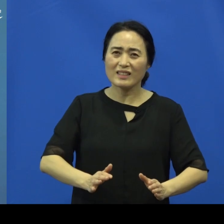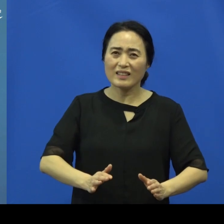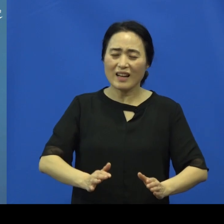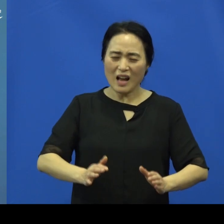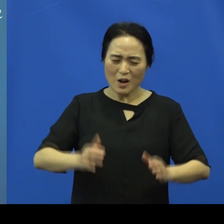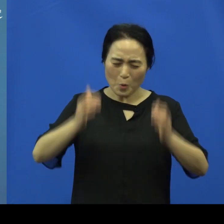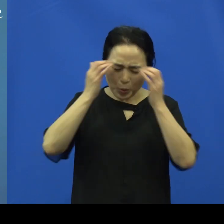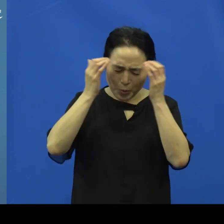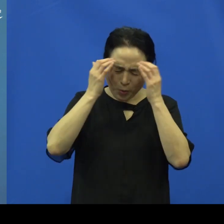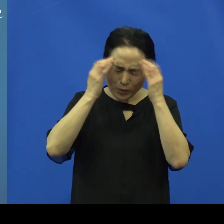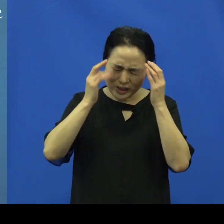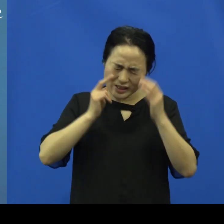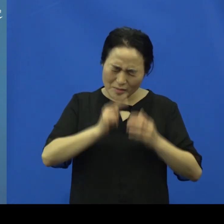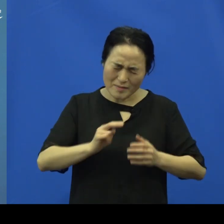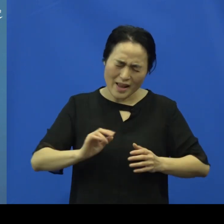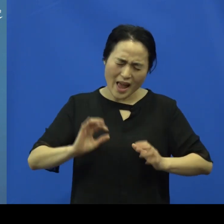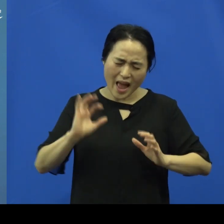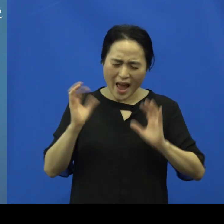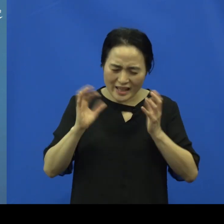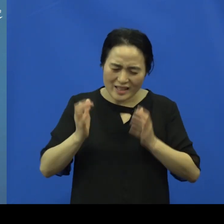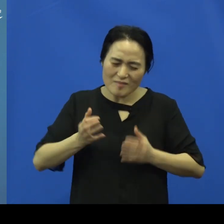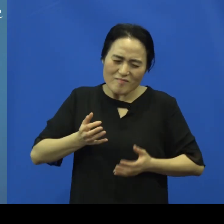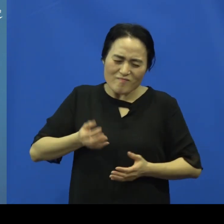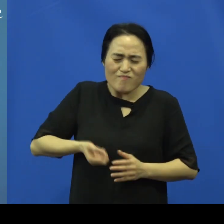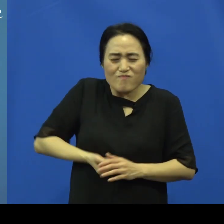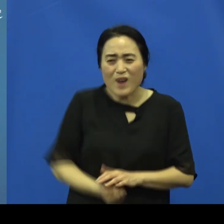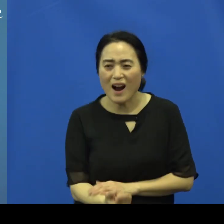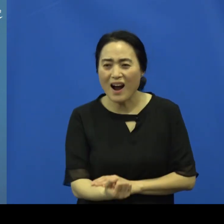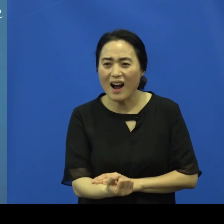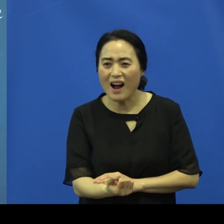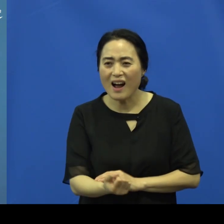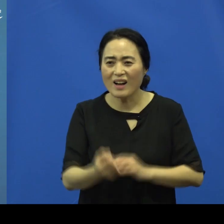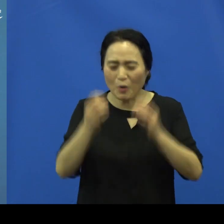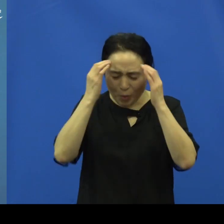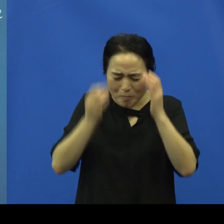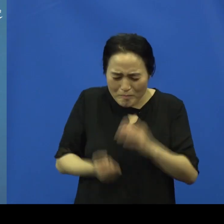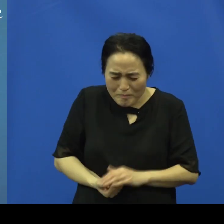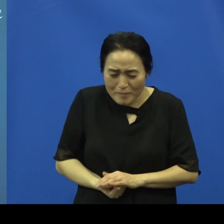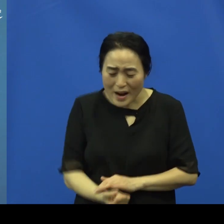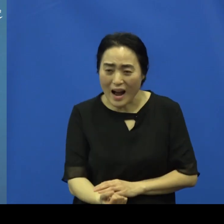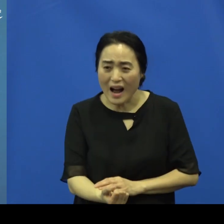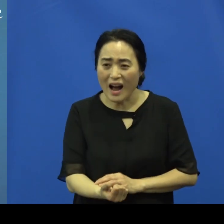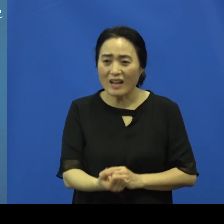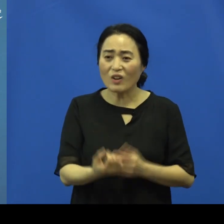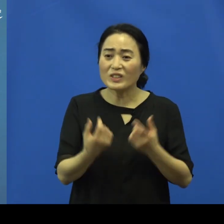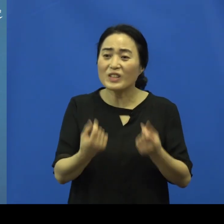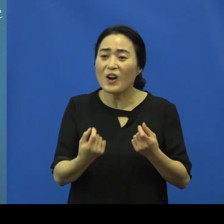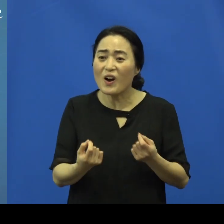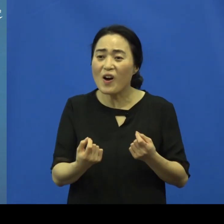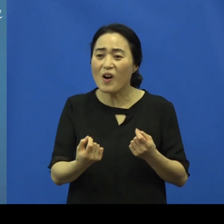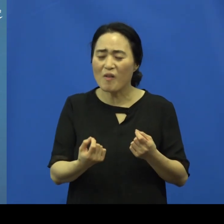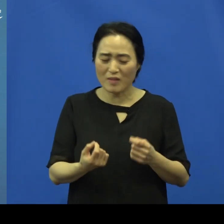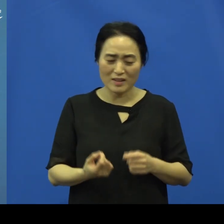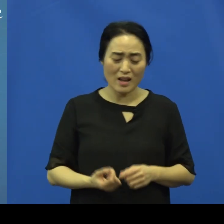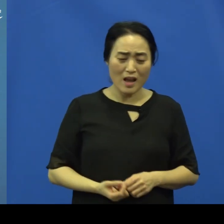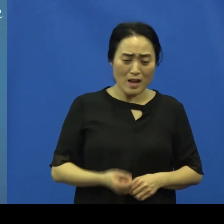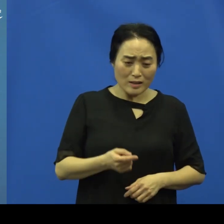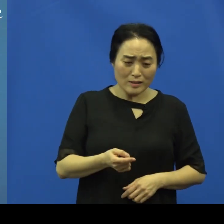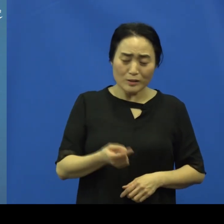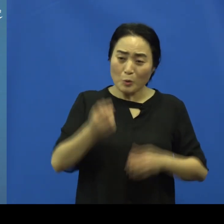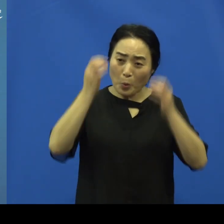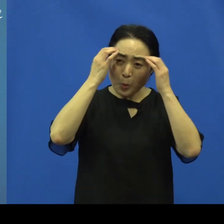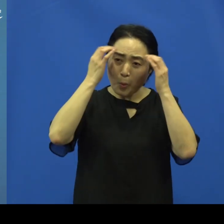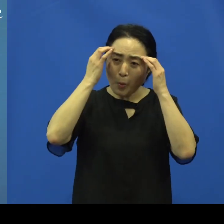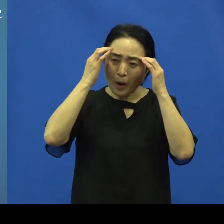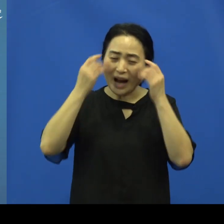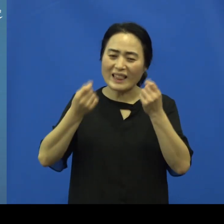고통하며 낳았던 생명이니까. 그 고통하며 낳았던 그 생명이, 자기의 자궁으로부터 나온 그 생명이 죽었으니까 거기서 나오는